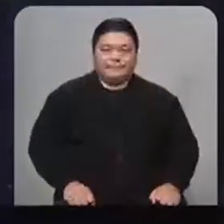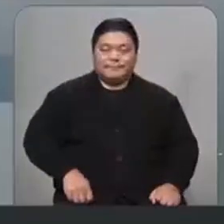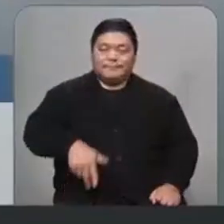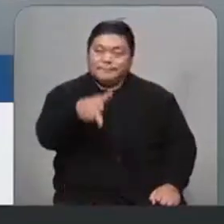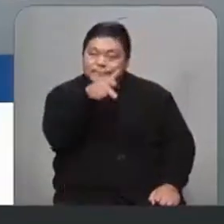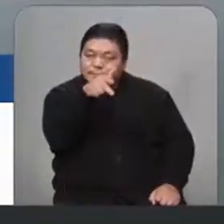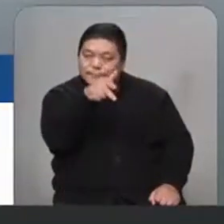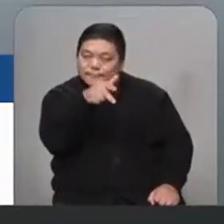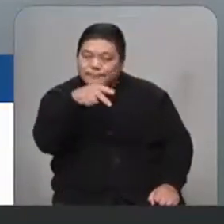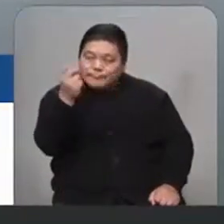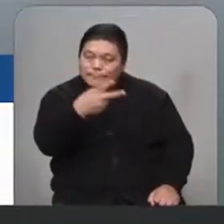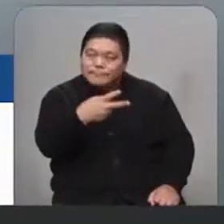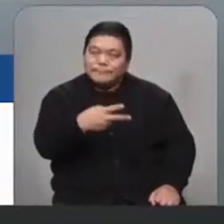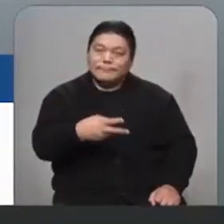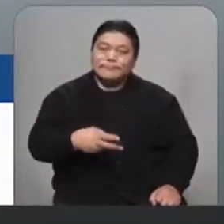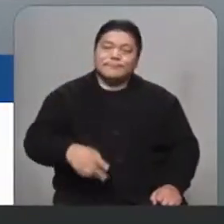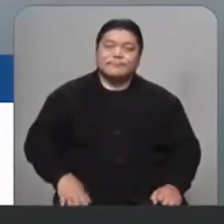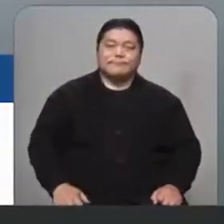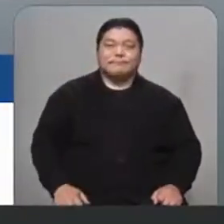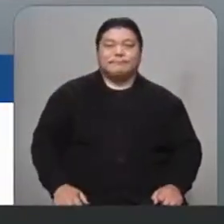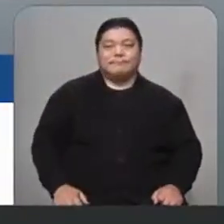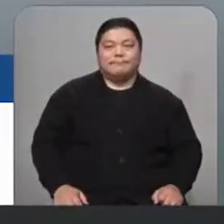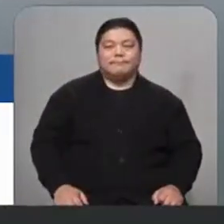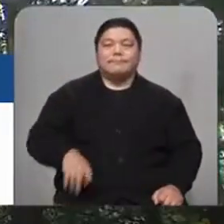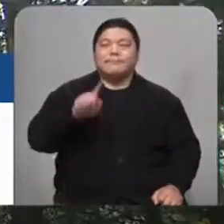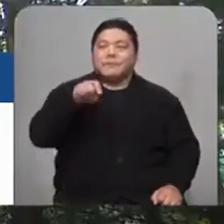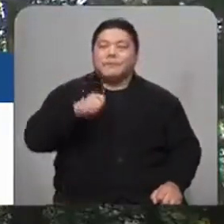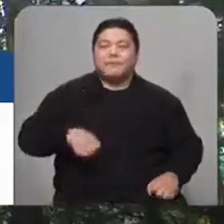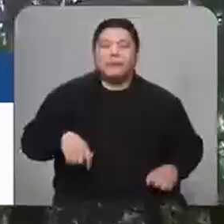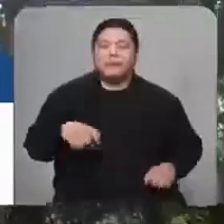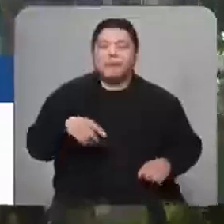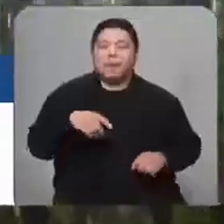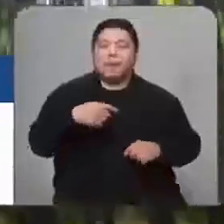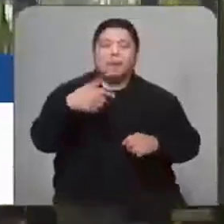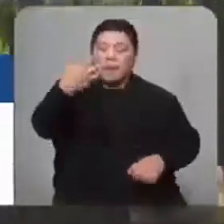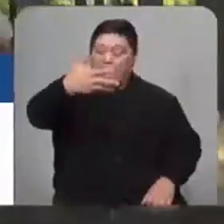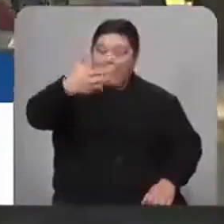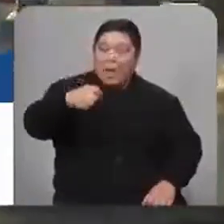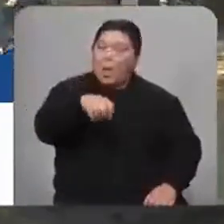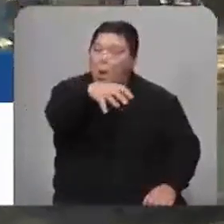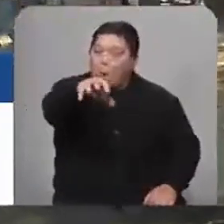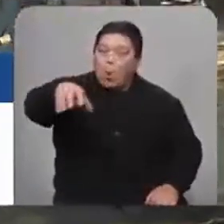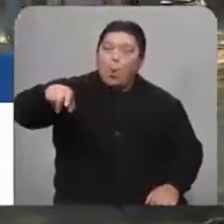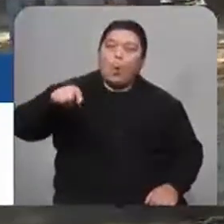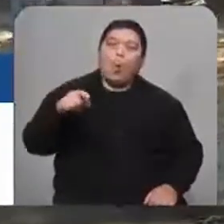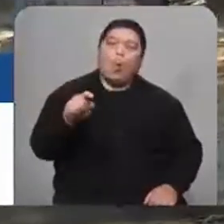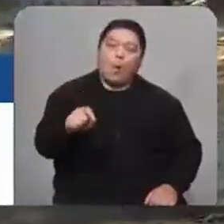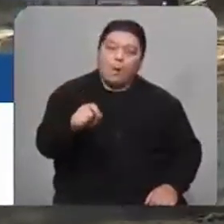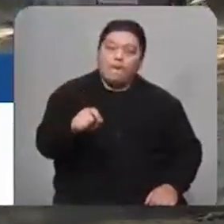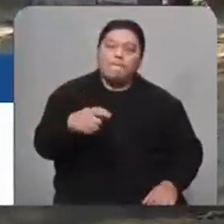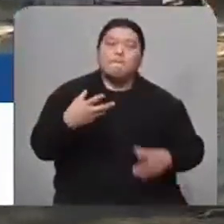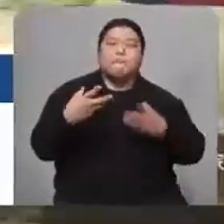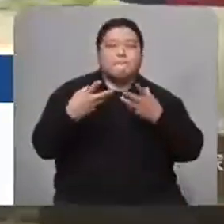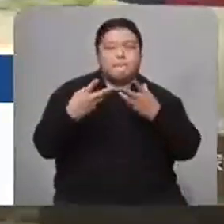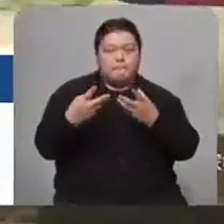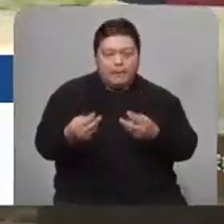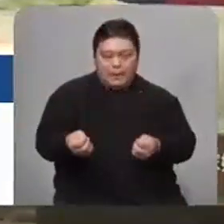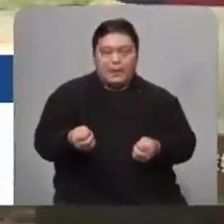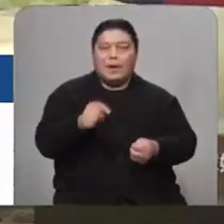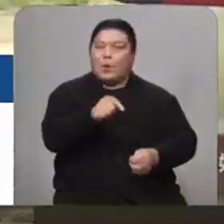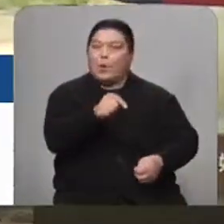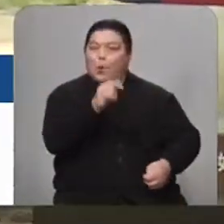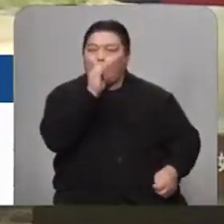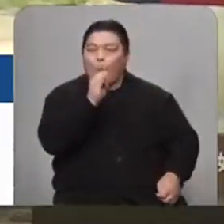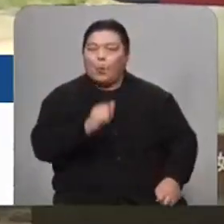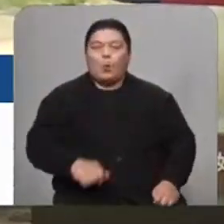촬영지라든지 또 뭐 오징어 게임에 나오는 뭐이 편의점이라든지 이런 우리가 생각하지 못하는